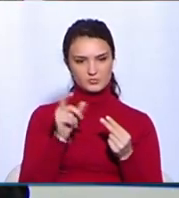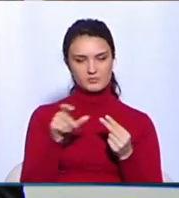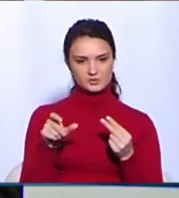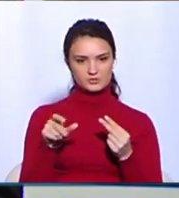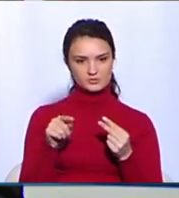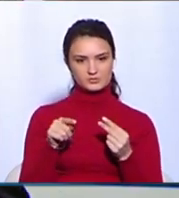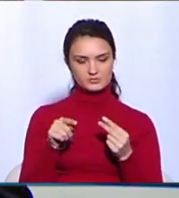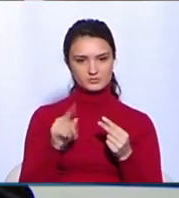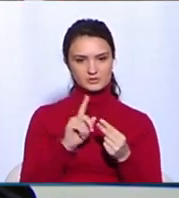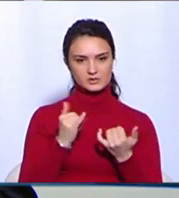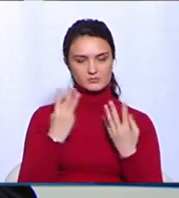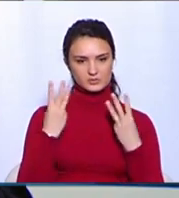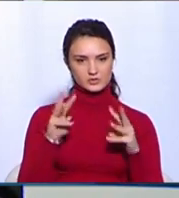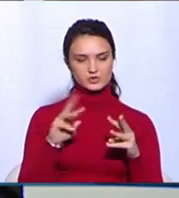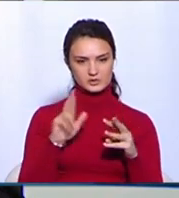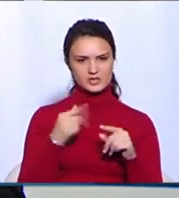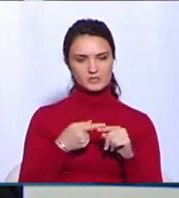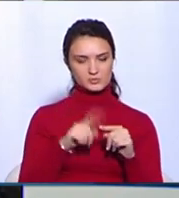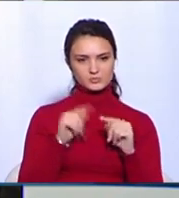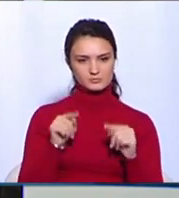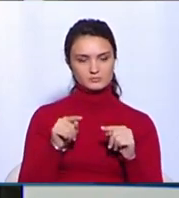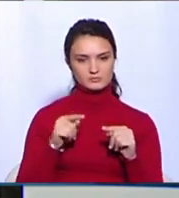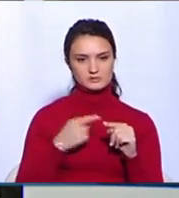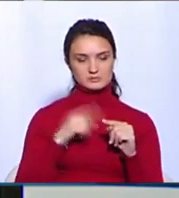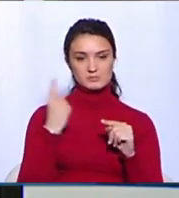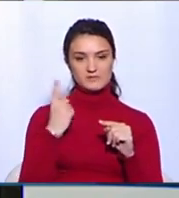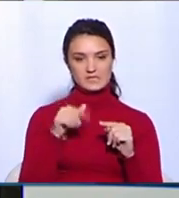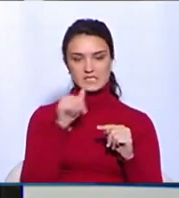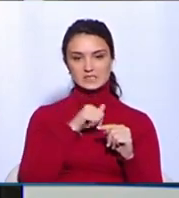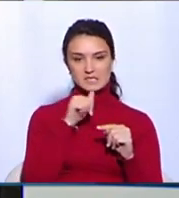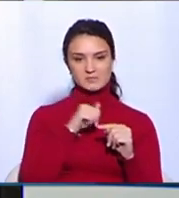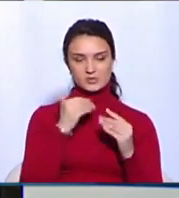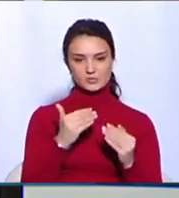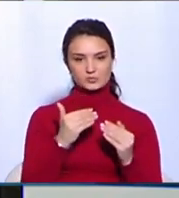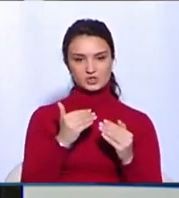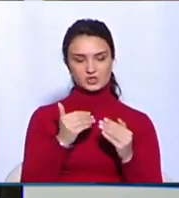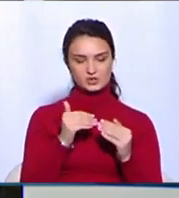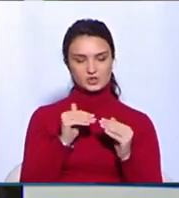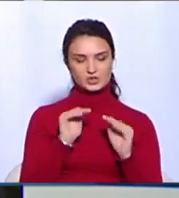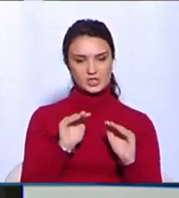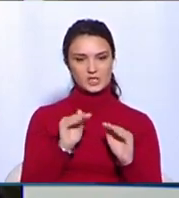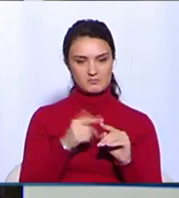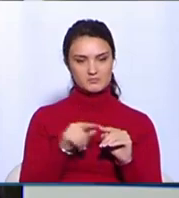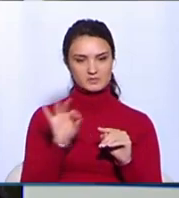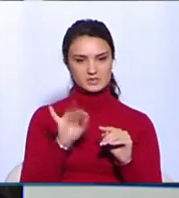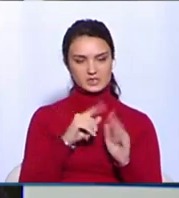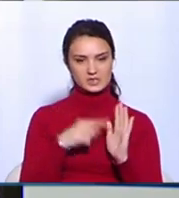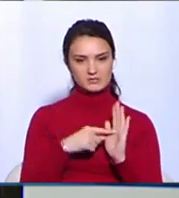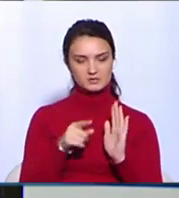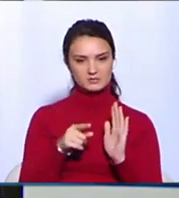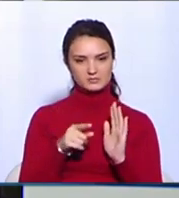ანუ გემბლინგი ხა რაც მოდაშია და ამიტომ აი ეს პირველი ექსპერიმენტული შეხებებიც კი ამ